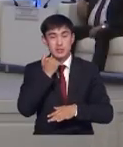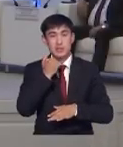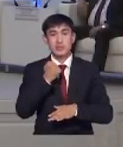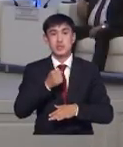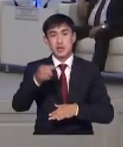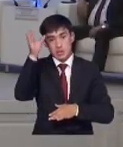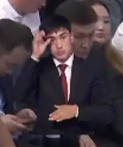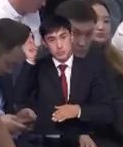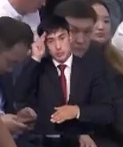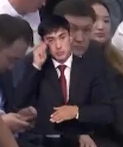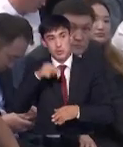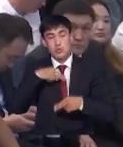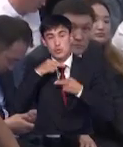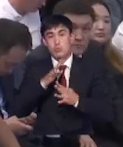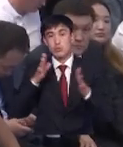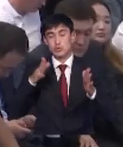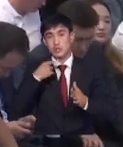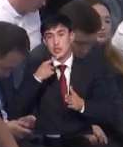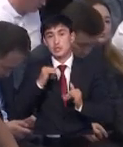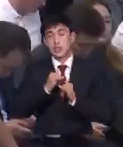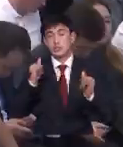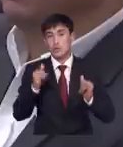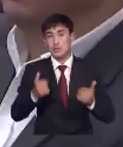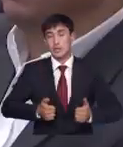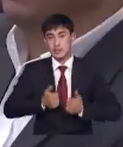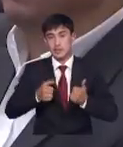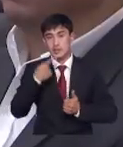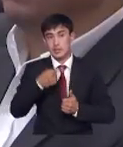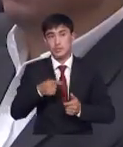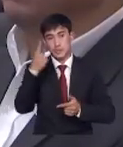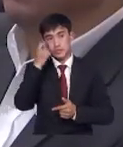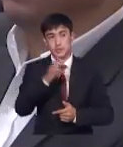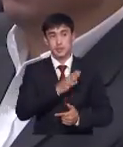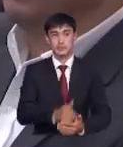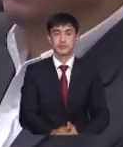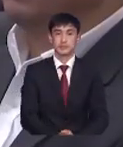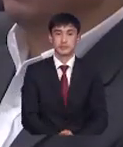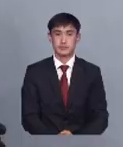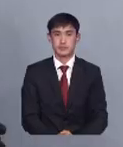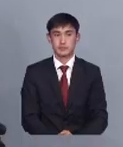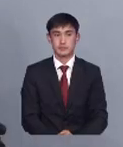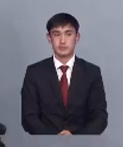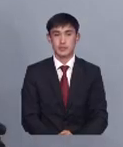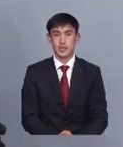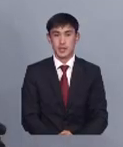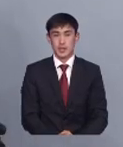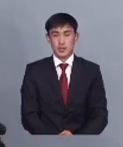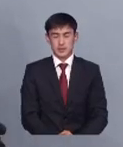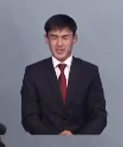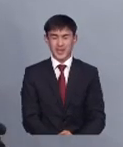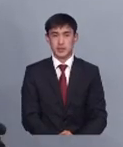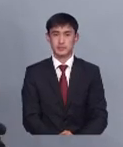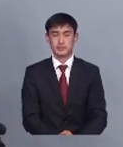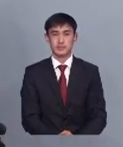білімге көңіл бөлетін уақыттың келгенін айтып, дамуға талпынайық деп кеңес берді. Жем соққан кезде басқа мәселе болған